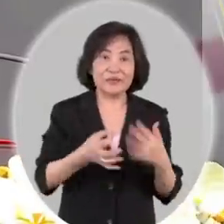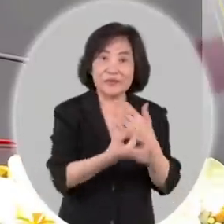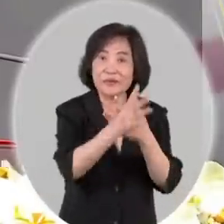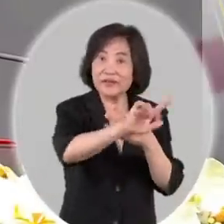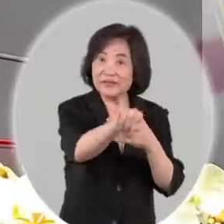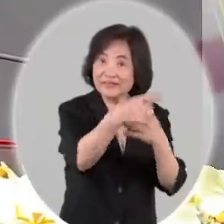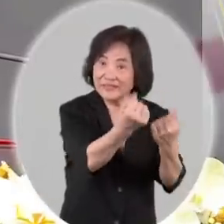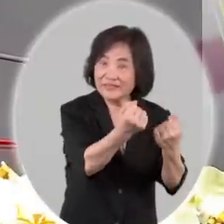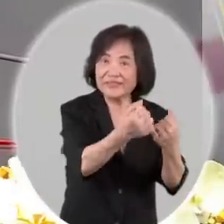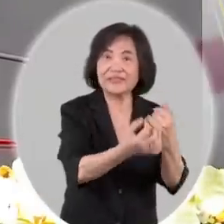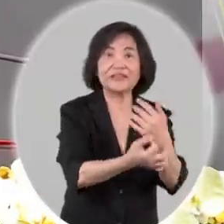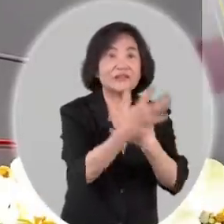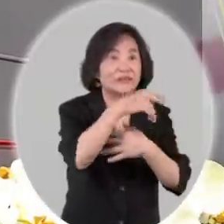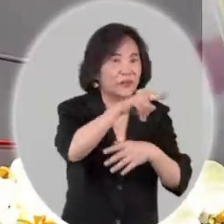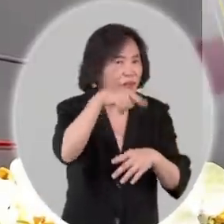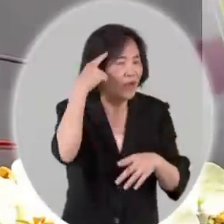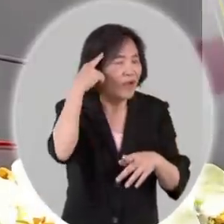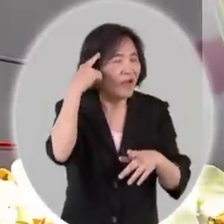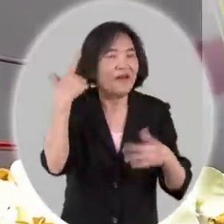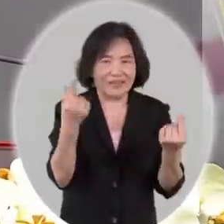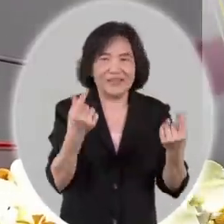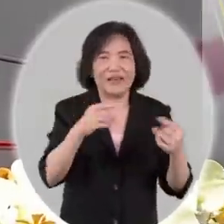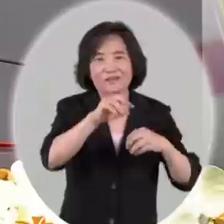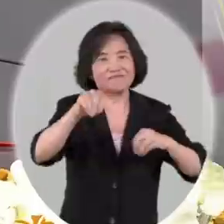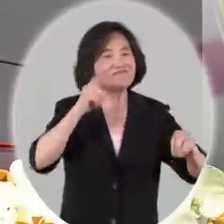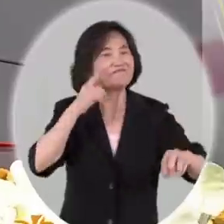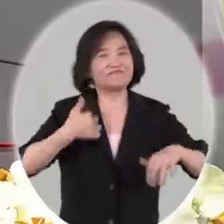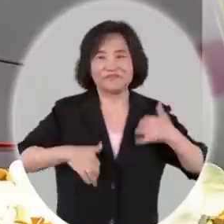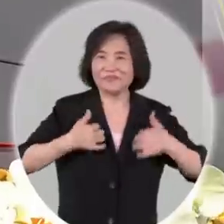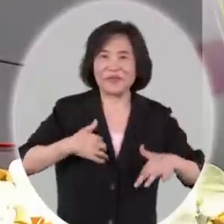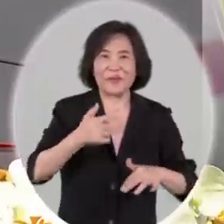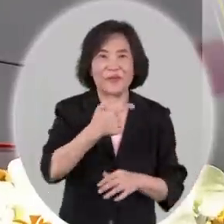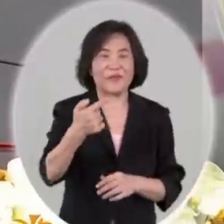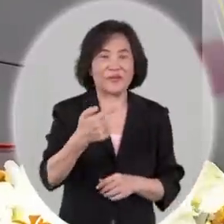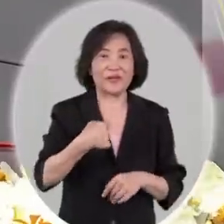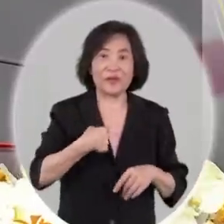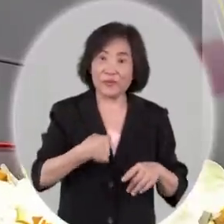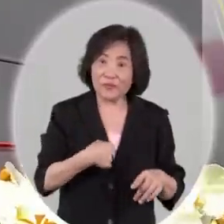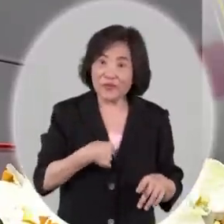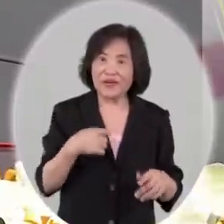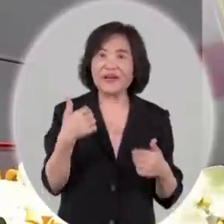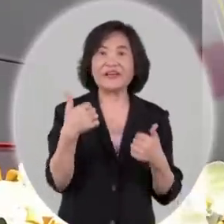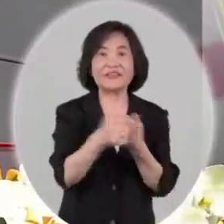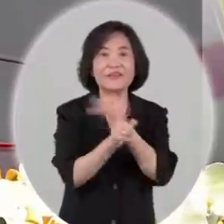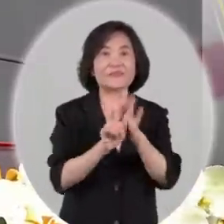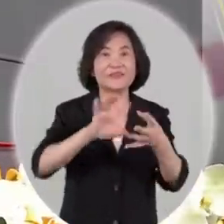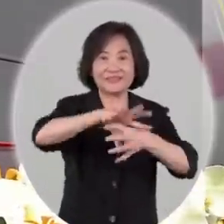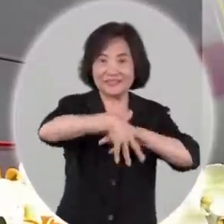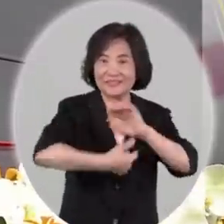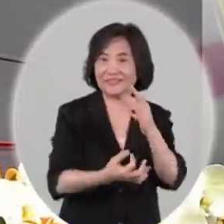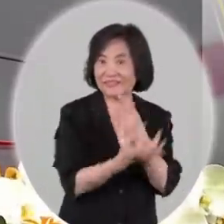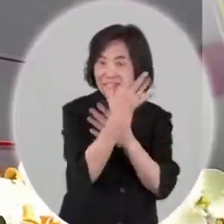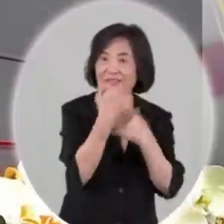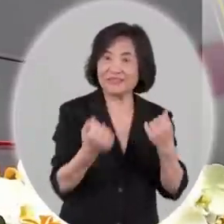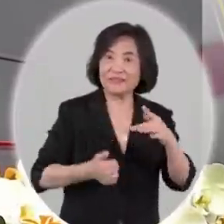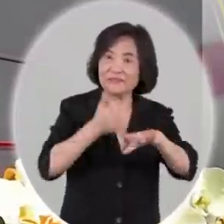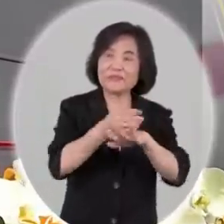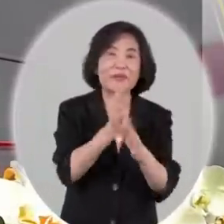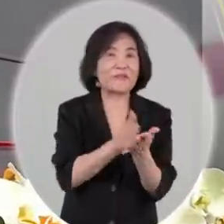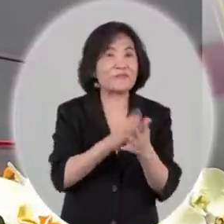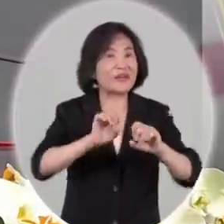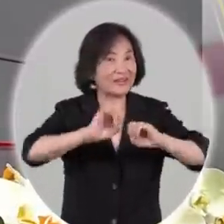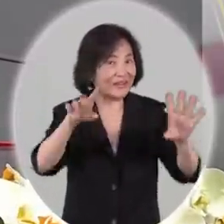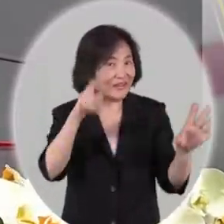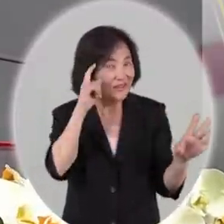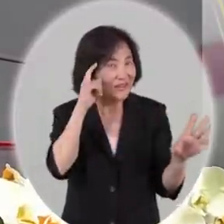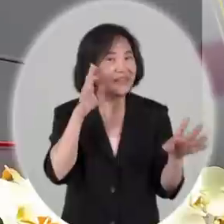侨胞亦同感振奋和喜悦。本人很荣幸代表全球侨胞再次诚挚祝福我